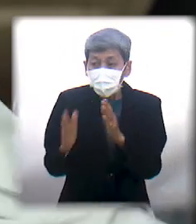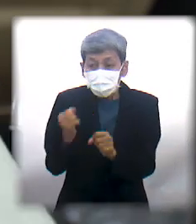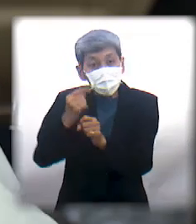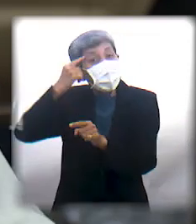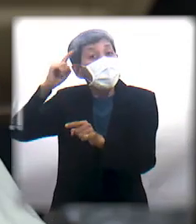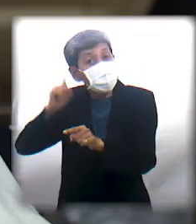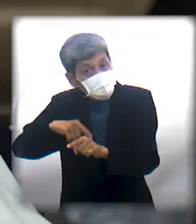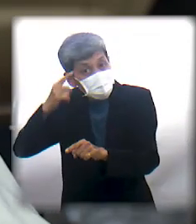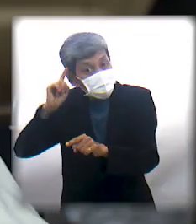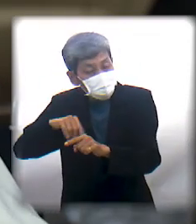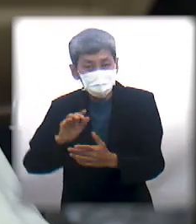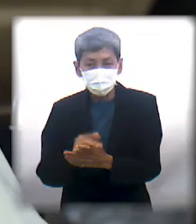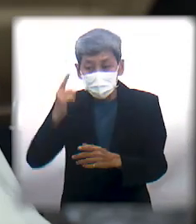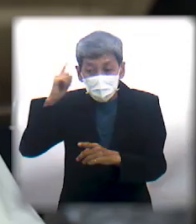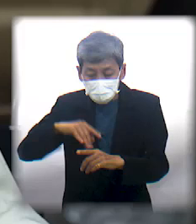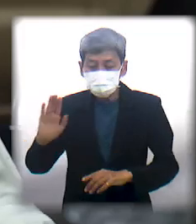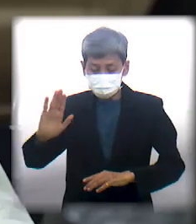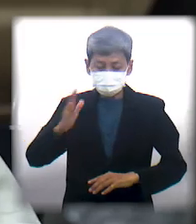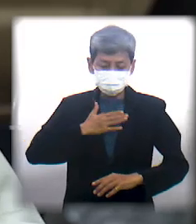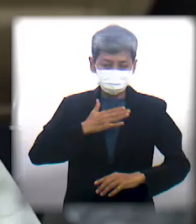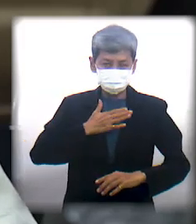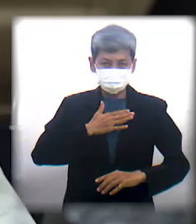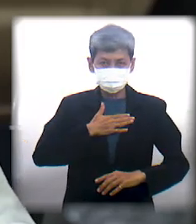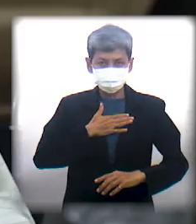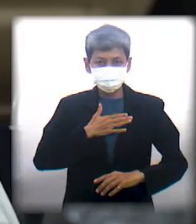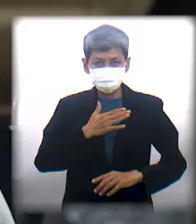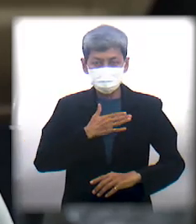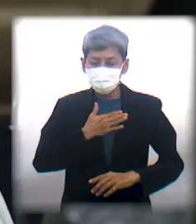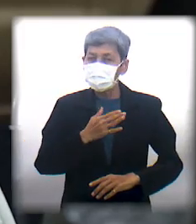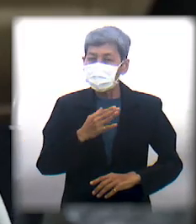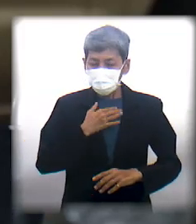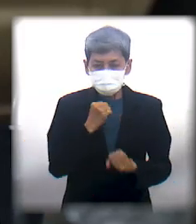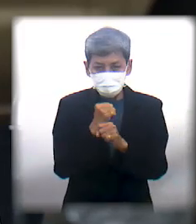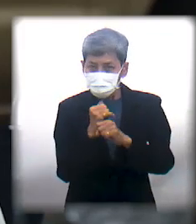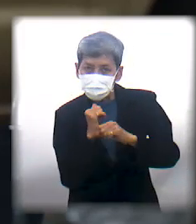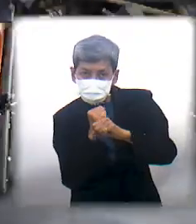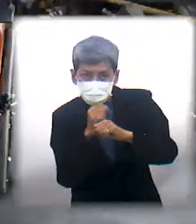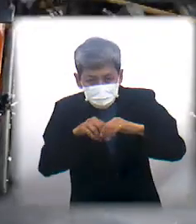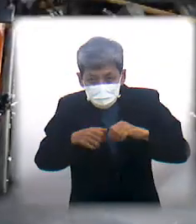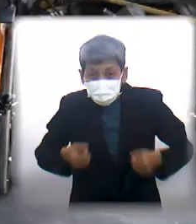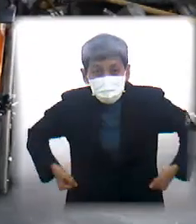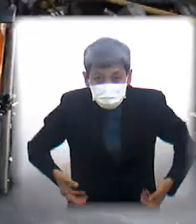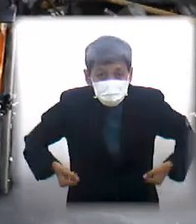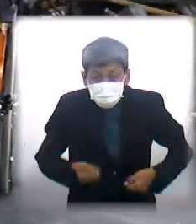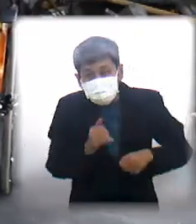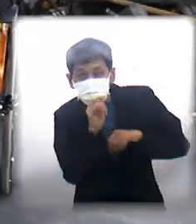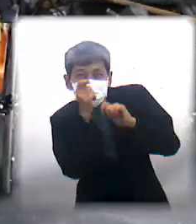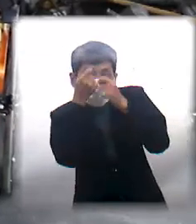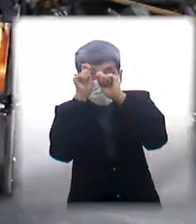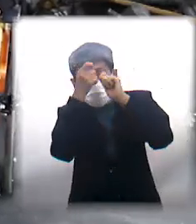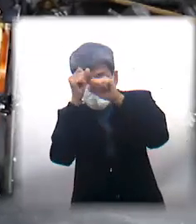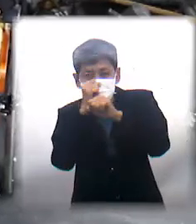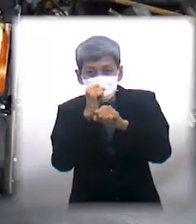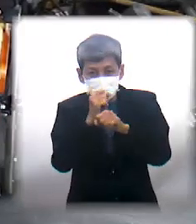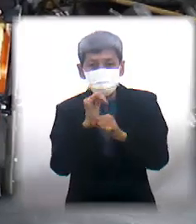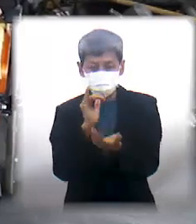องทำไม่เป็นเงี้ยลูกน้องทำไม่เป็นเงี้ยผมก็จะอันที่ไหนที่ผมนอนเข้าได้ผมก็จะนอนเข้าไป เข้าเองเลย ใช่ครับก็จะ